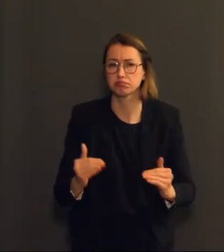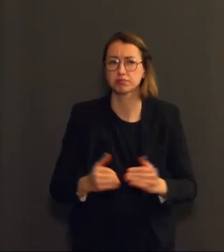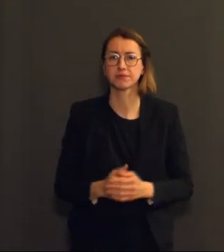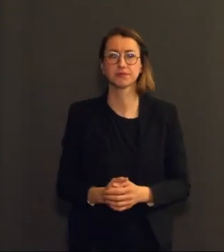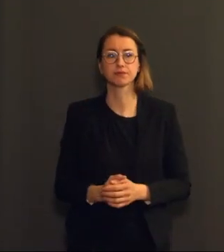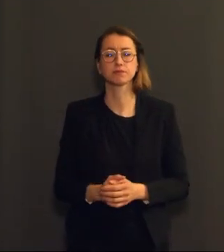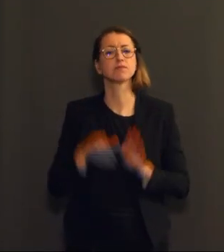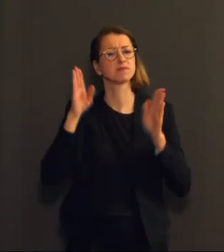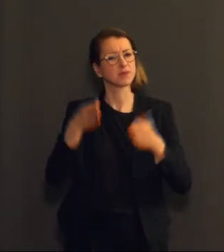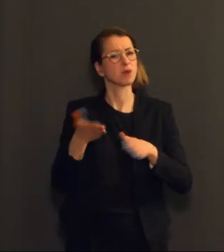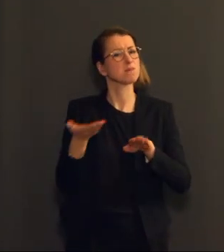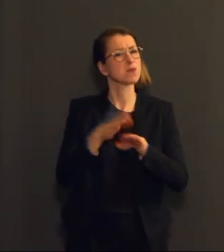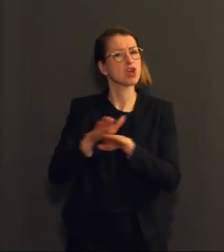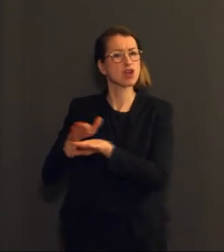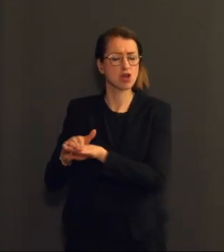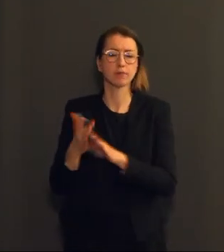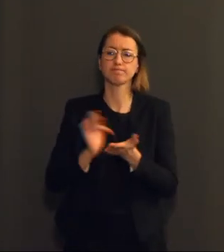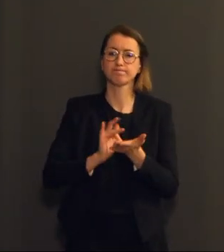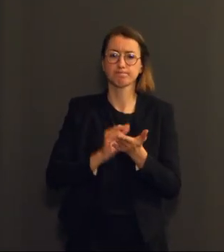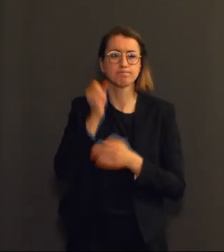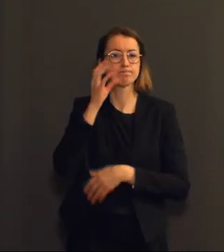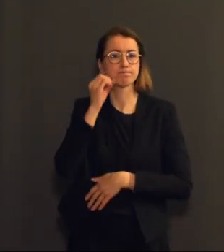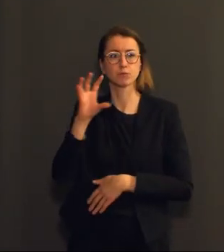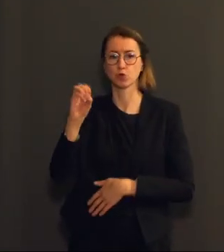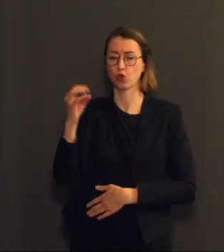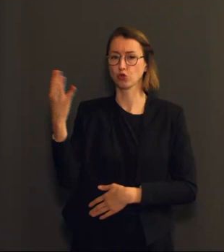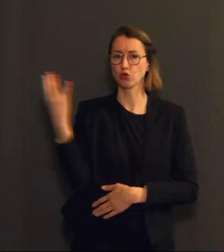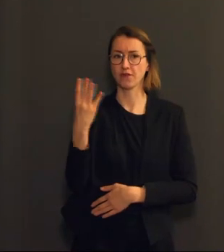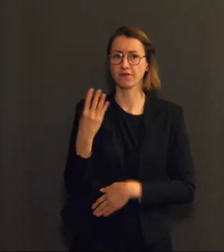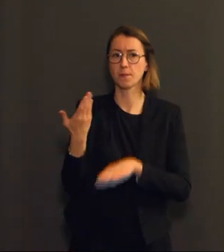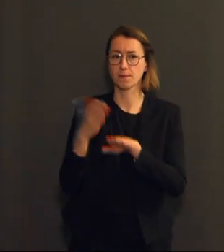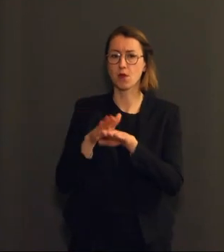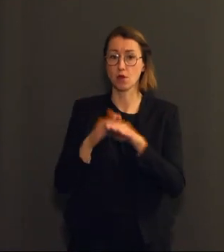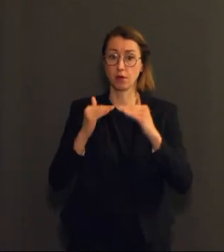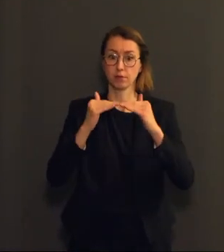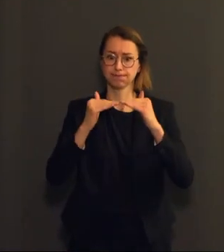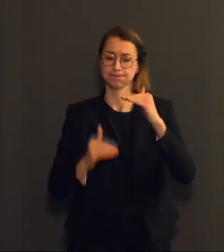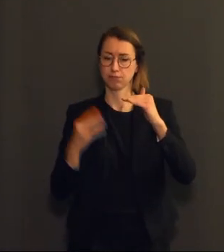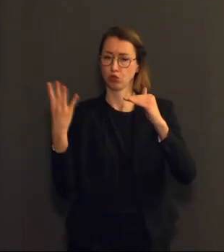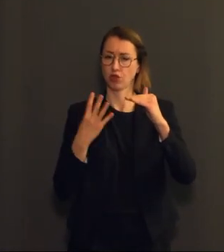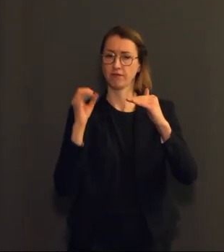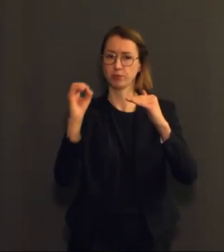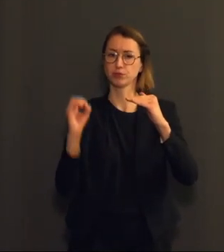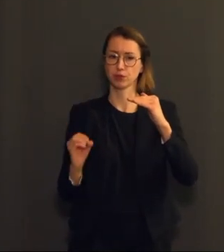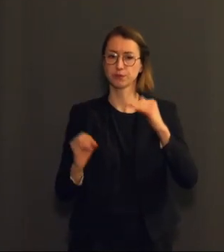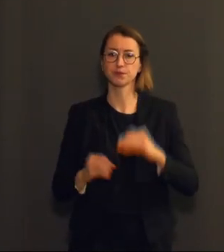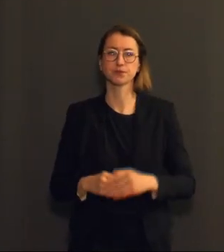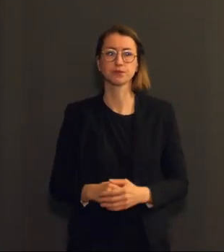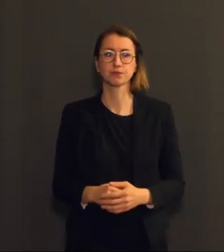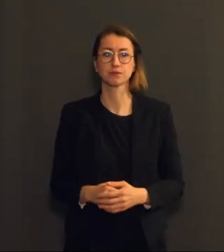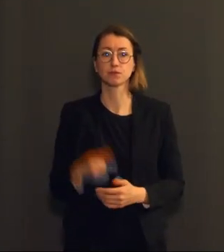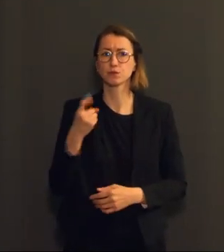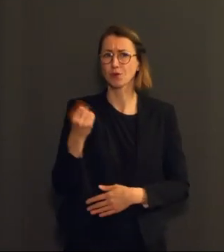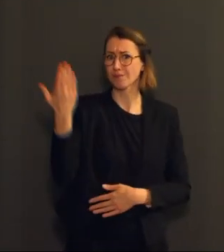moyenne 39 décès par jour. C'est moins, c'est 9% de moins que la semaine précédente où il y en avait 43. Mais donc c'est